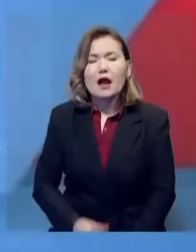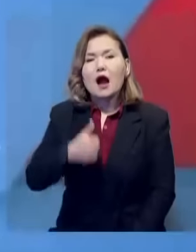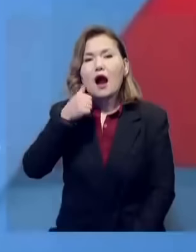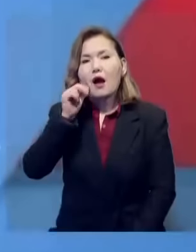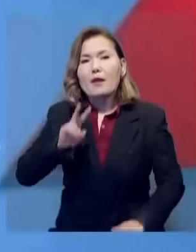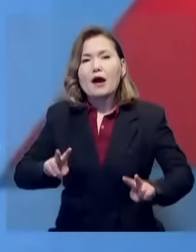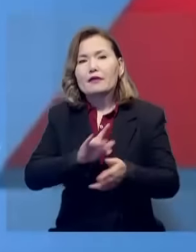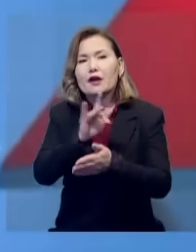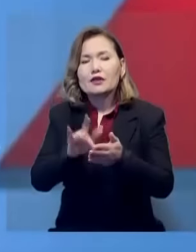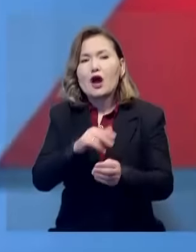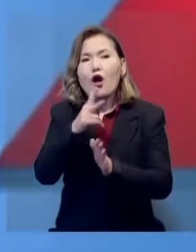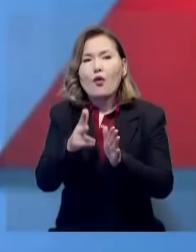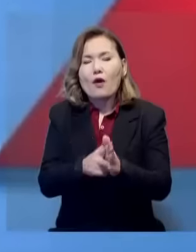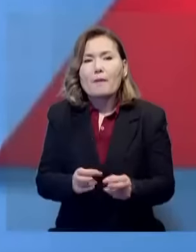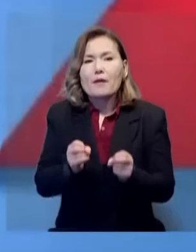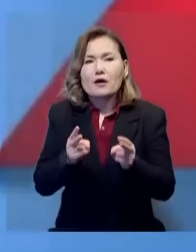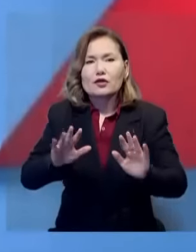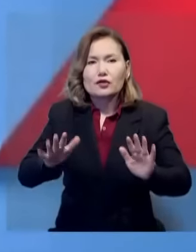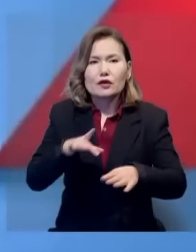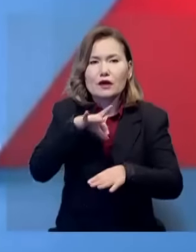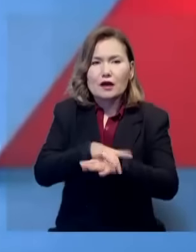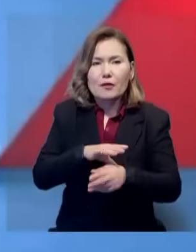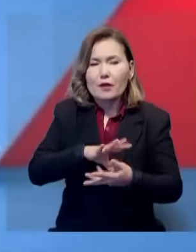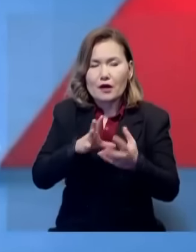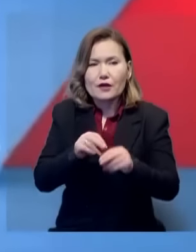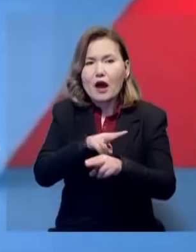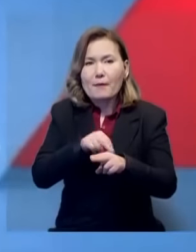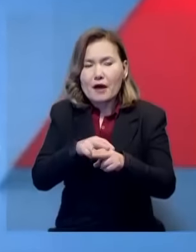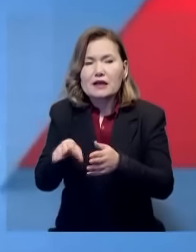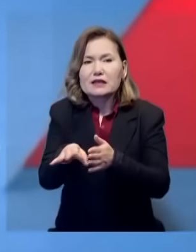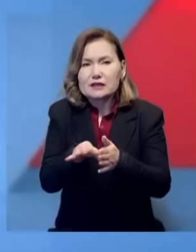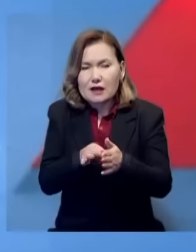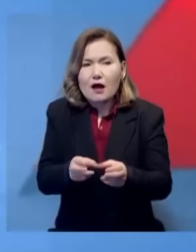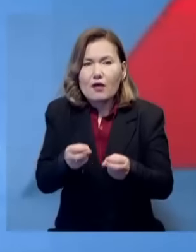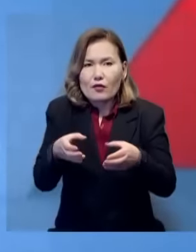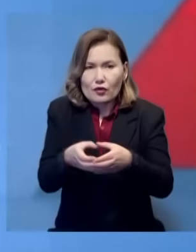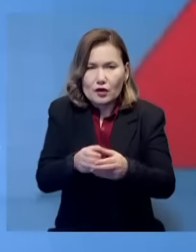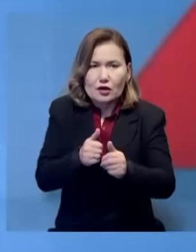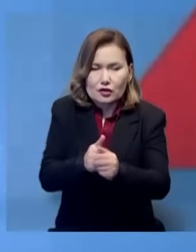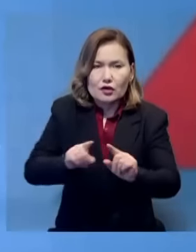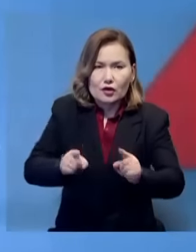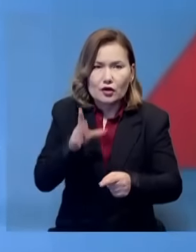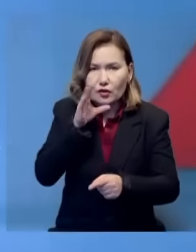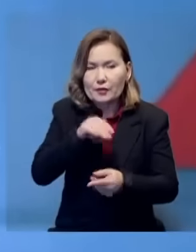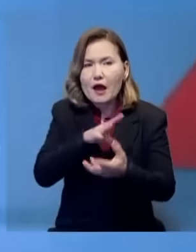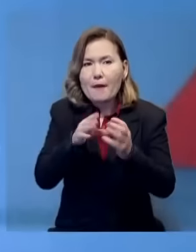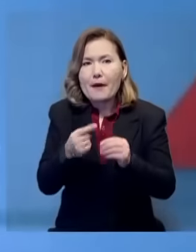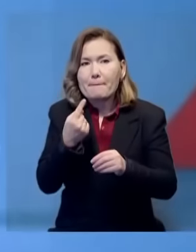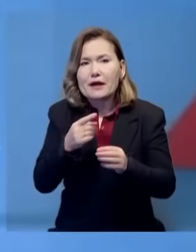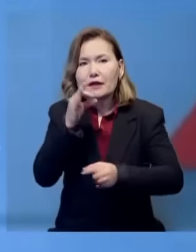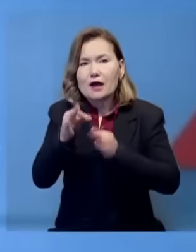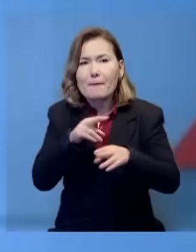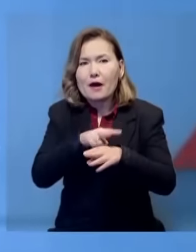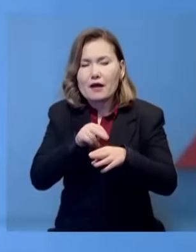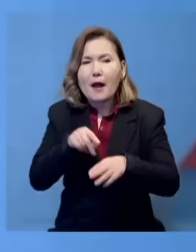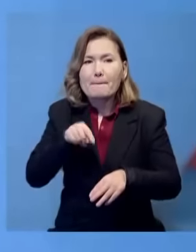Кеше Астанада 18 қылмыс тіркелді. Оның жартысын тәртіп сақшылары ізін суытпай ашты. Жалпы бір тәулікте полицияға